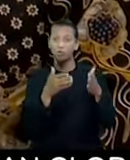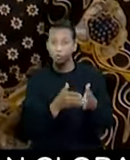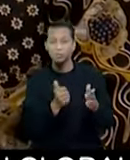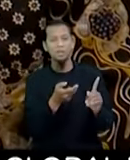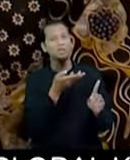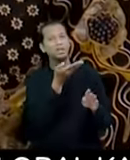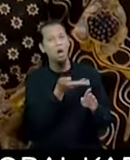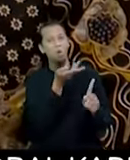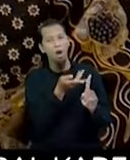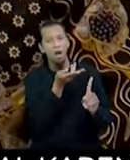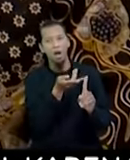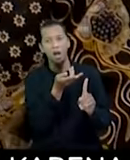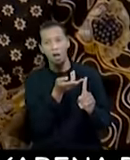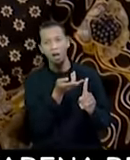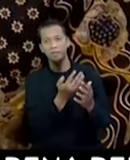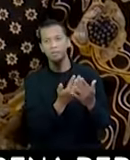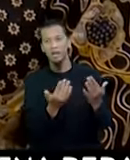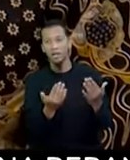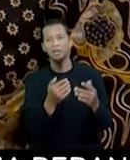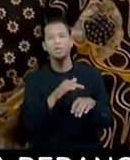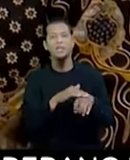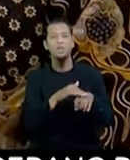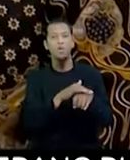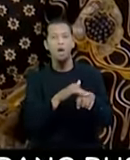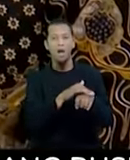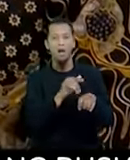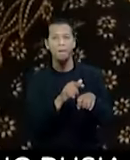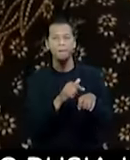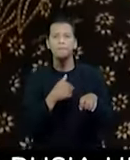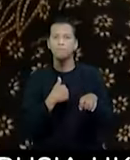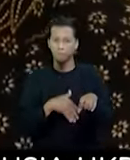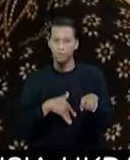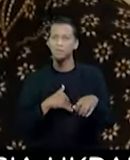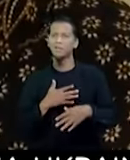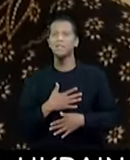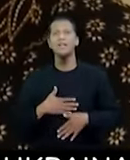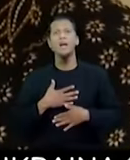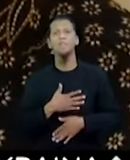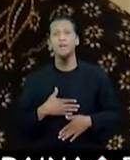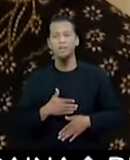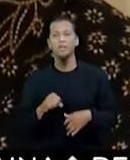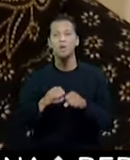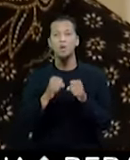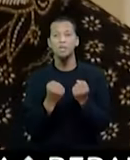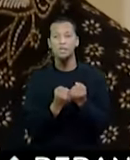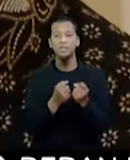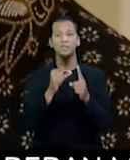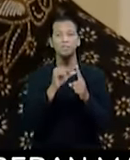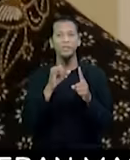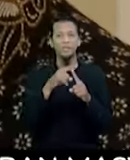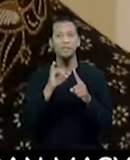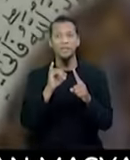HH etnis jumpa makanya saya sangat nyaman sekali ormas PT ini memang tepak tepak